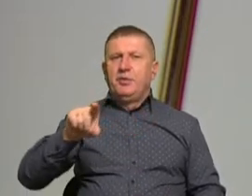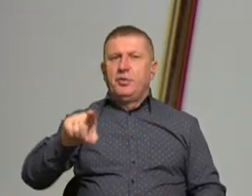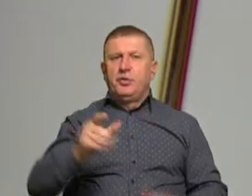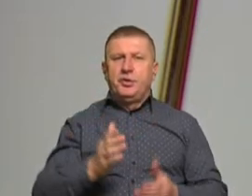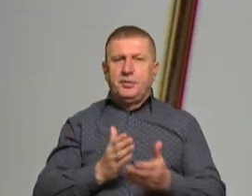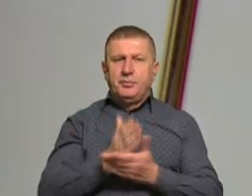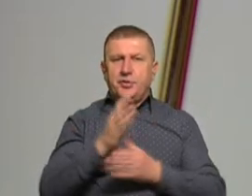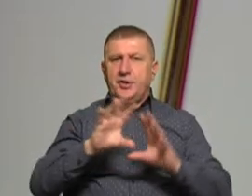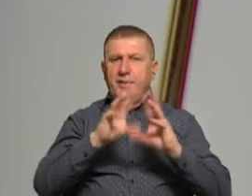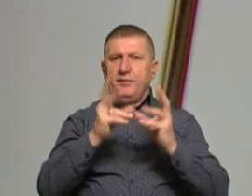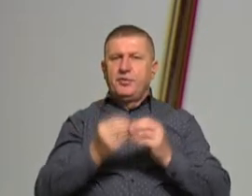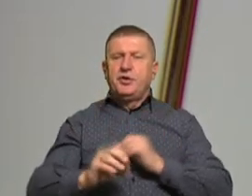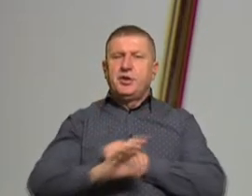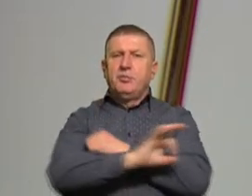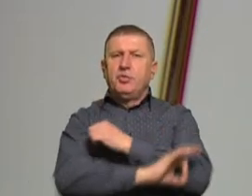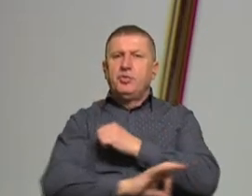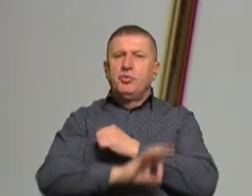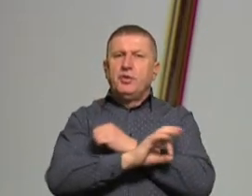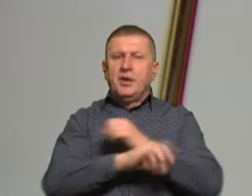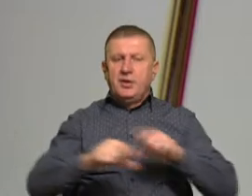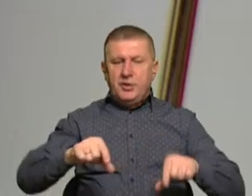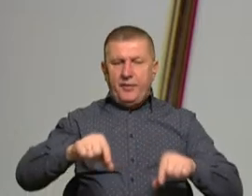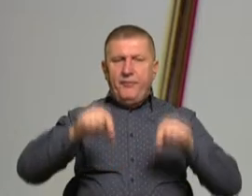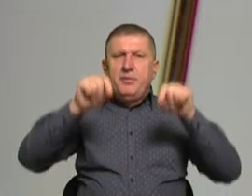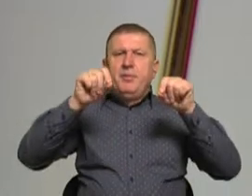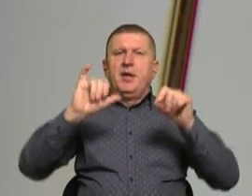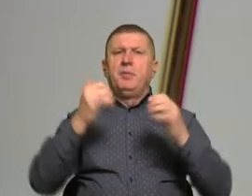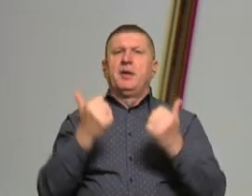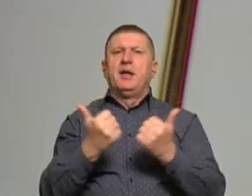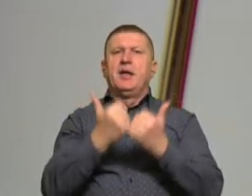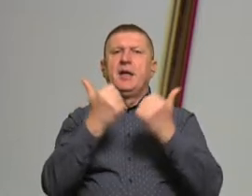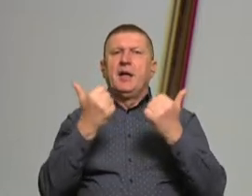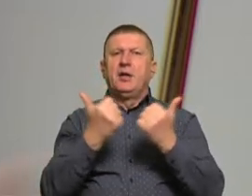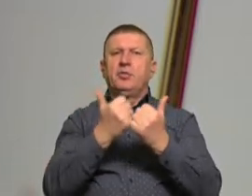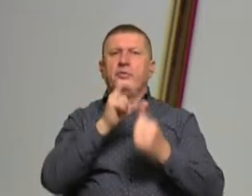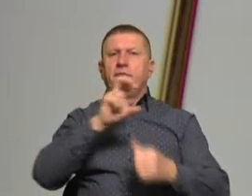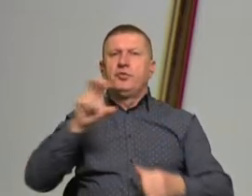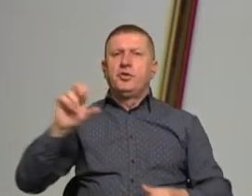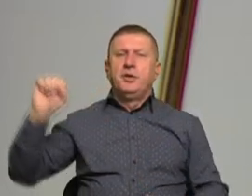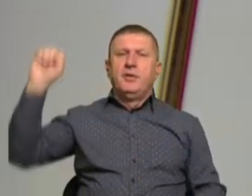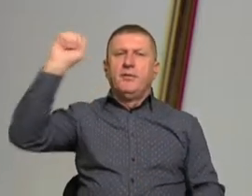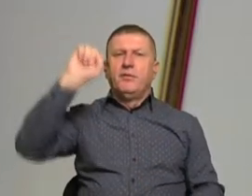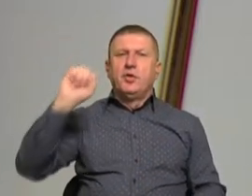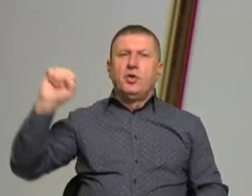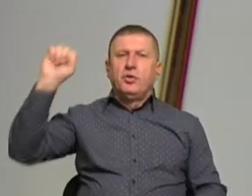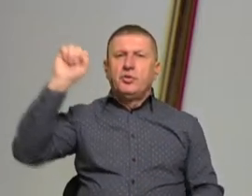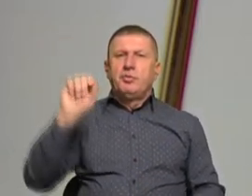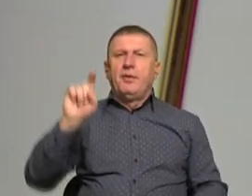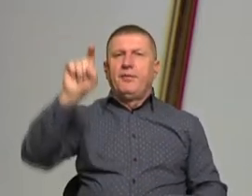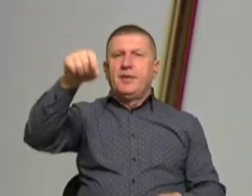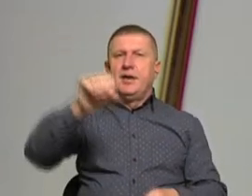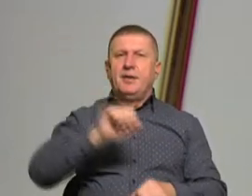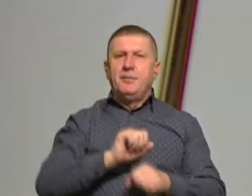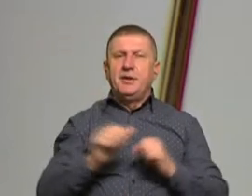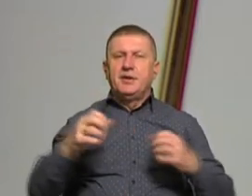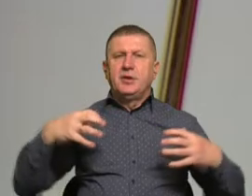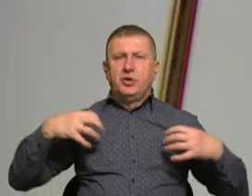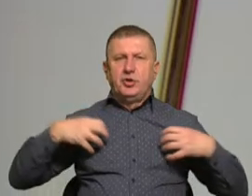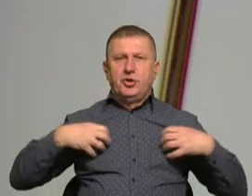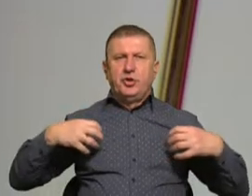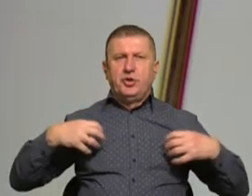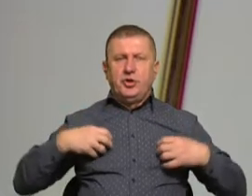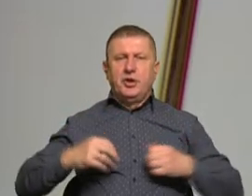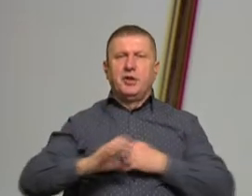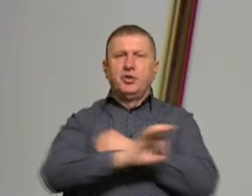wszystkim studenci wybierają takie atrakcyjne miejsca jak Kraków chociażby czy Wrocław, ponieważ tam jest życie studenckie, ale też mają